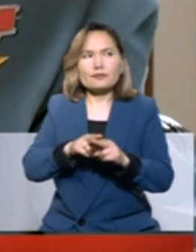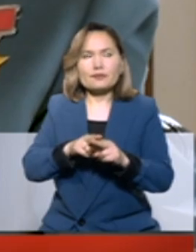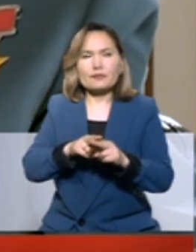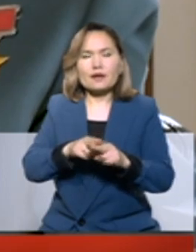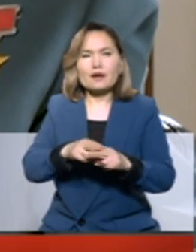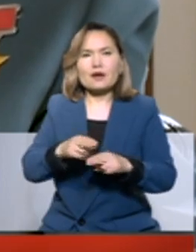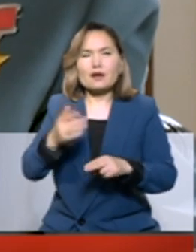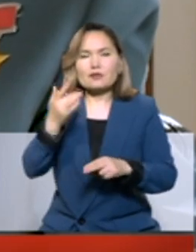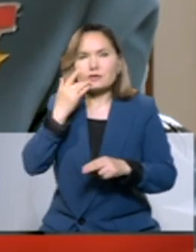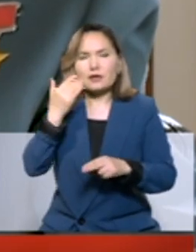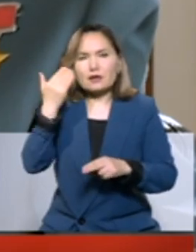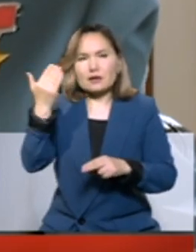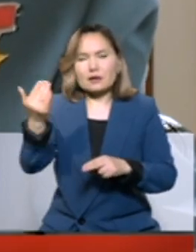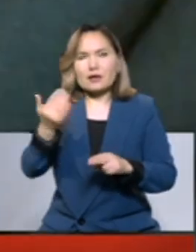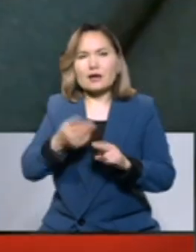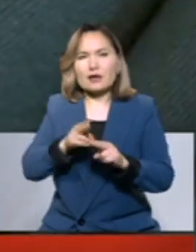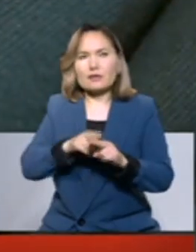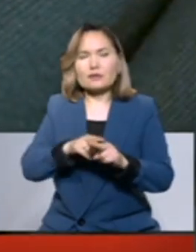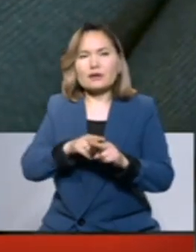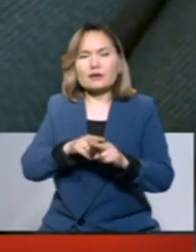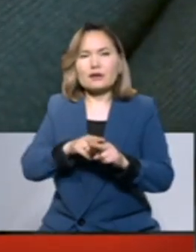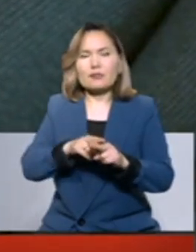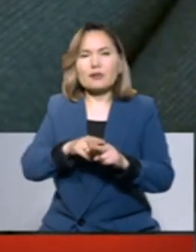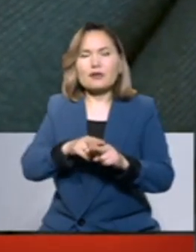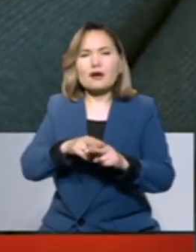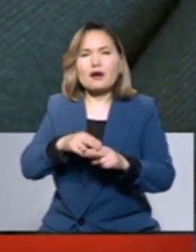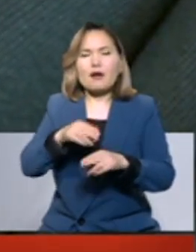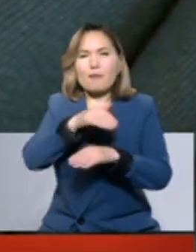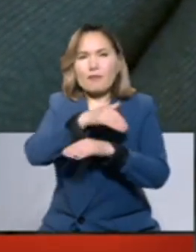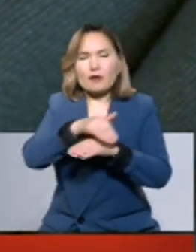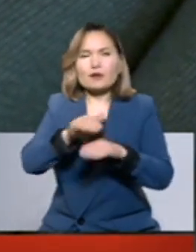көшелер көшіп армияға барып тәрбие алу керек.